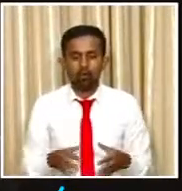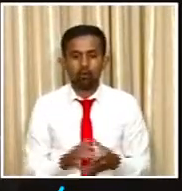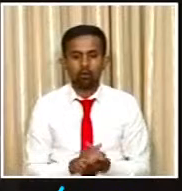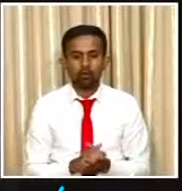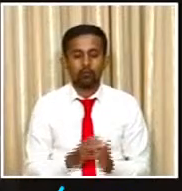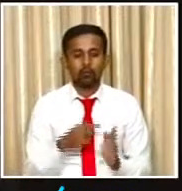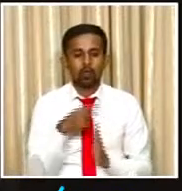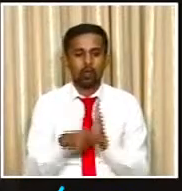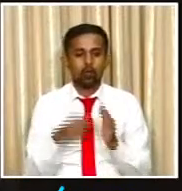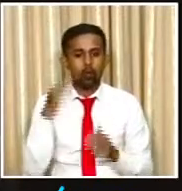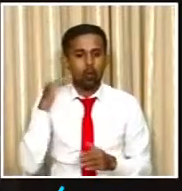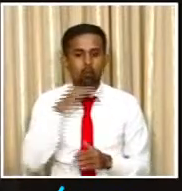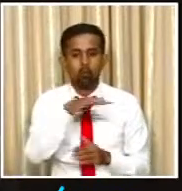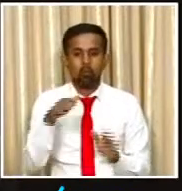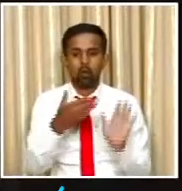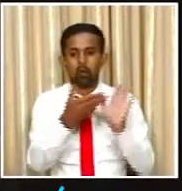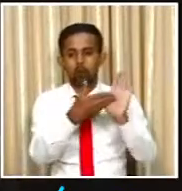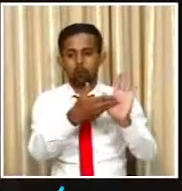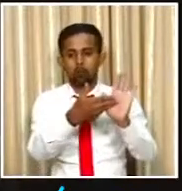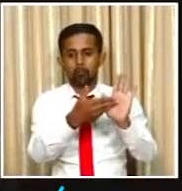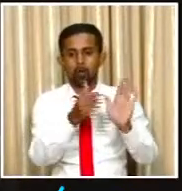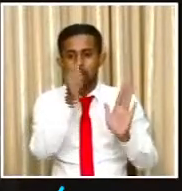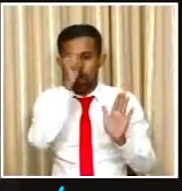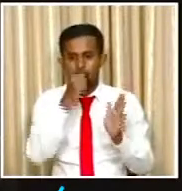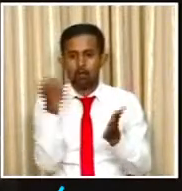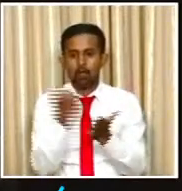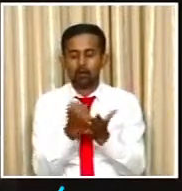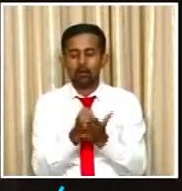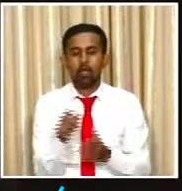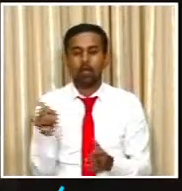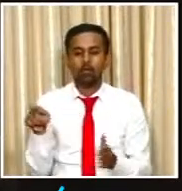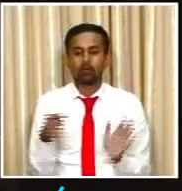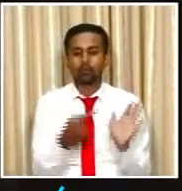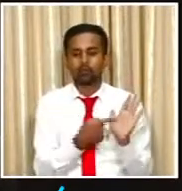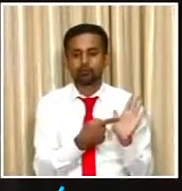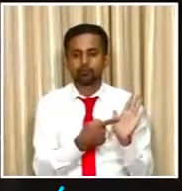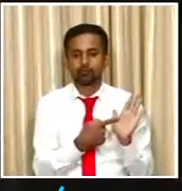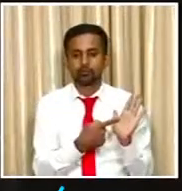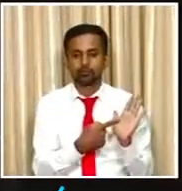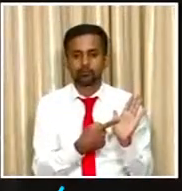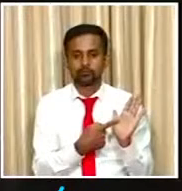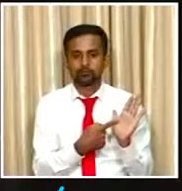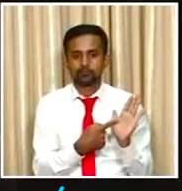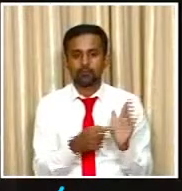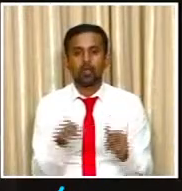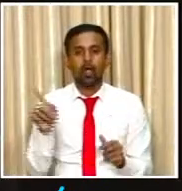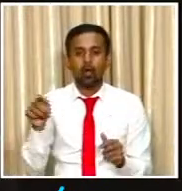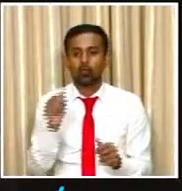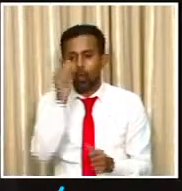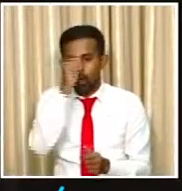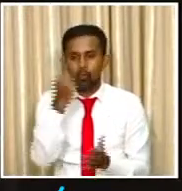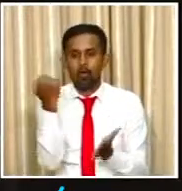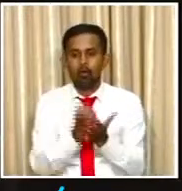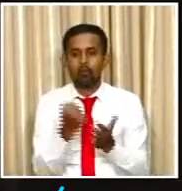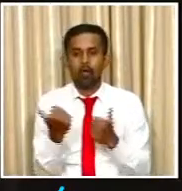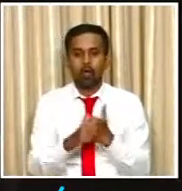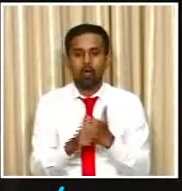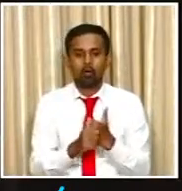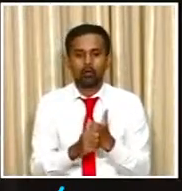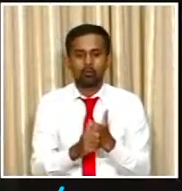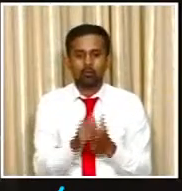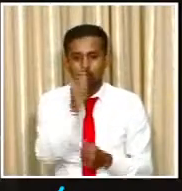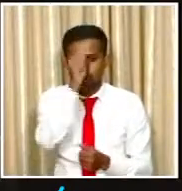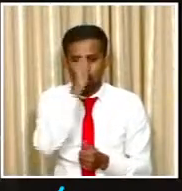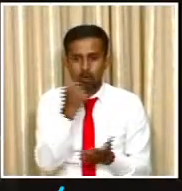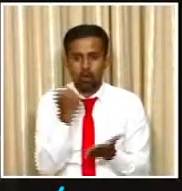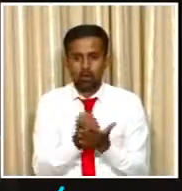මේ රටේ ජනතාවට මම ඔප්පු කරනවා කූට ලේකන හැදලා තියෙන්නේ කවුද කියලා දැන් මේක තුලින්ම කවුද කූට ලේකන හැදලා තියෙන්නේ කියලා මට කූට ලේකන